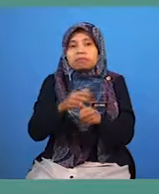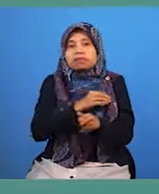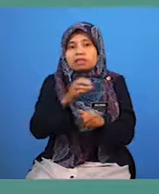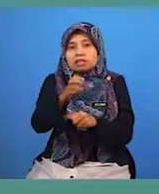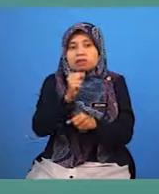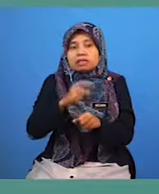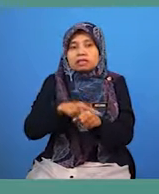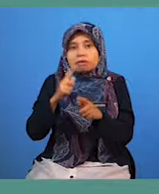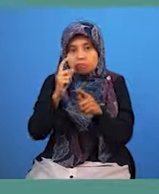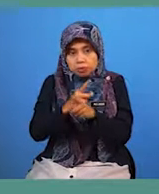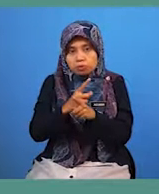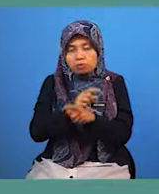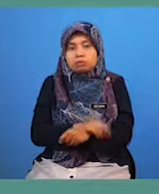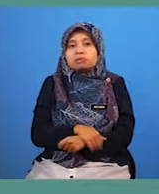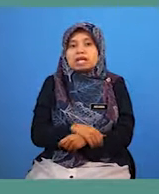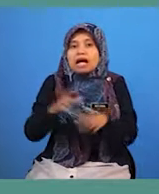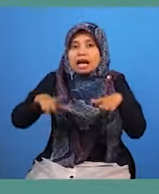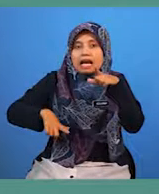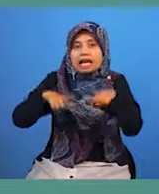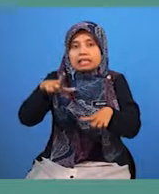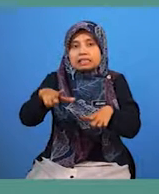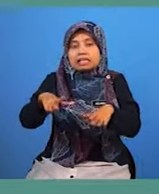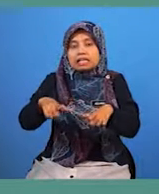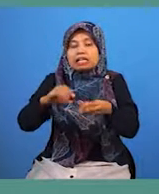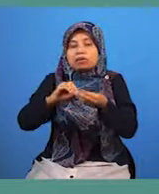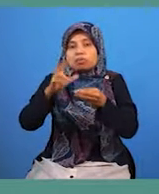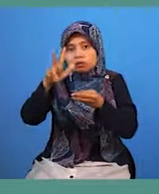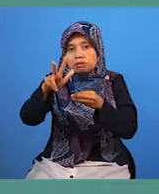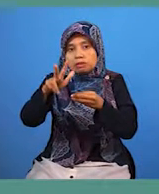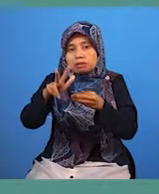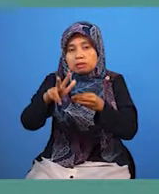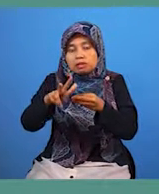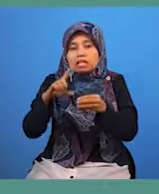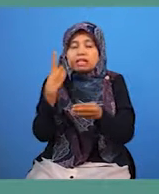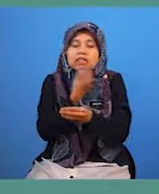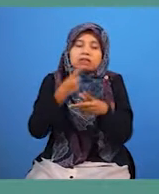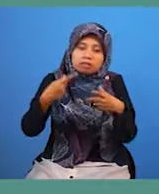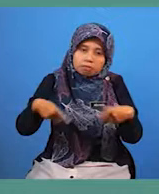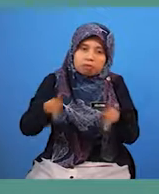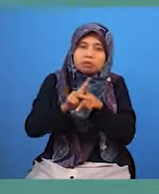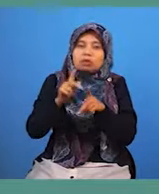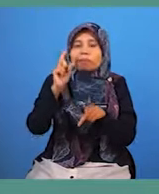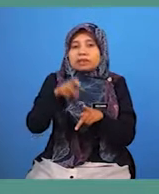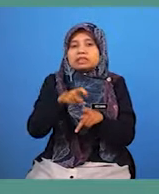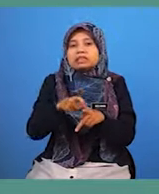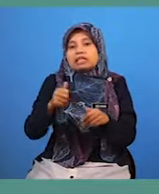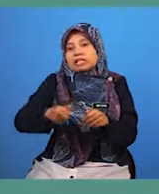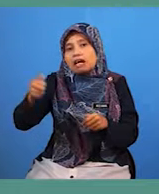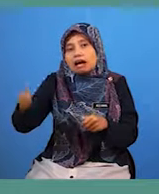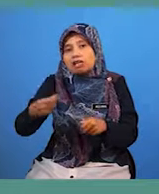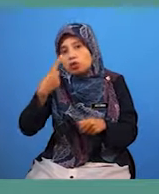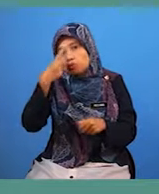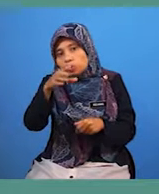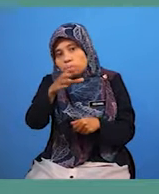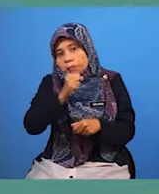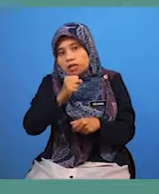dapat diambil dengan tepat. Kemudian, langkah keselamatan kita yang ketiga adalah kita perlu memastikan alat